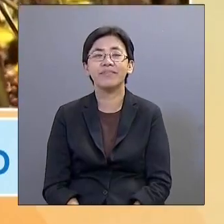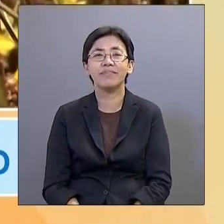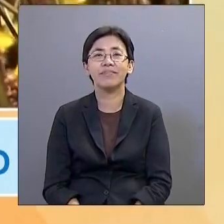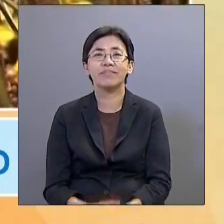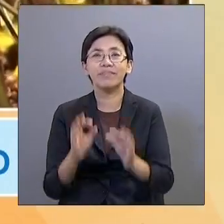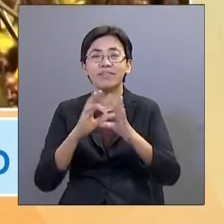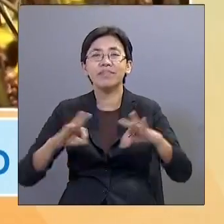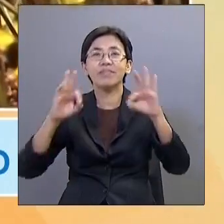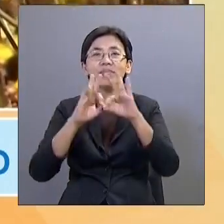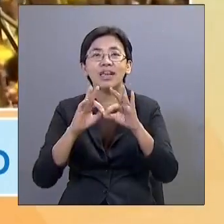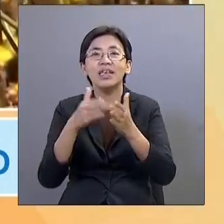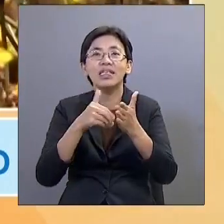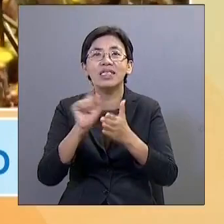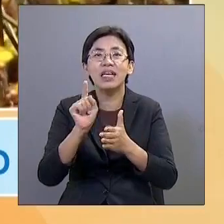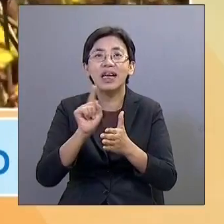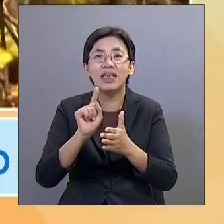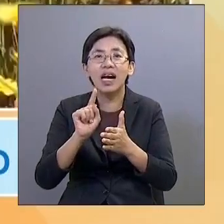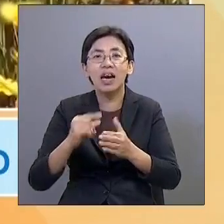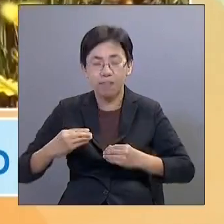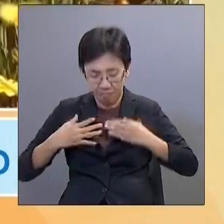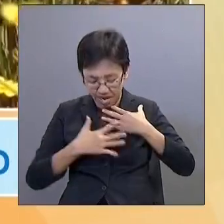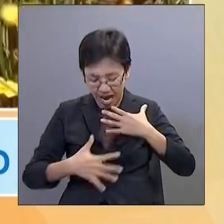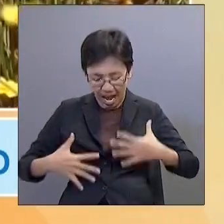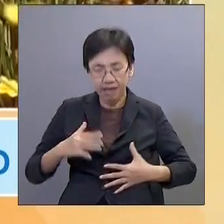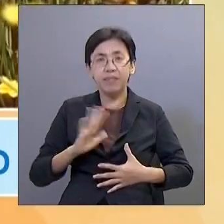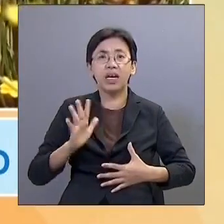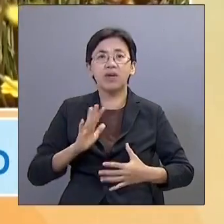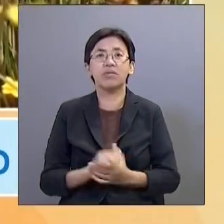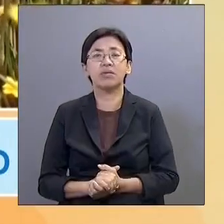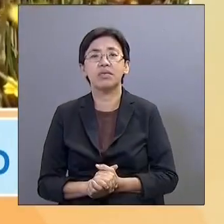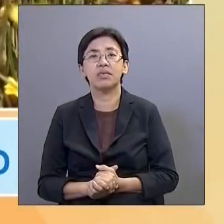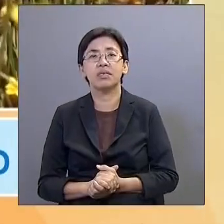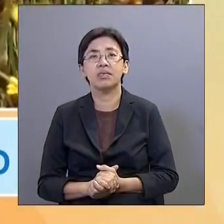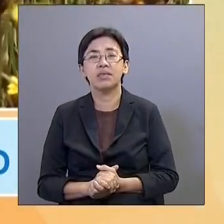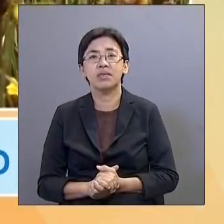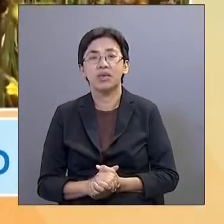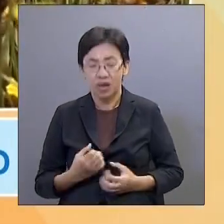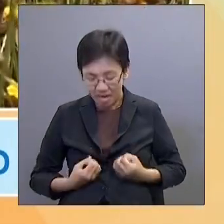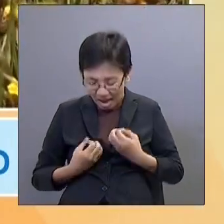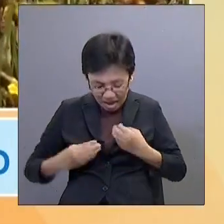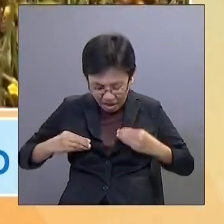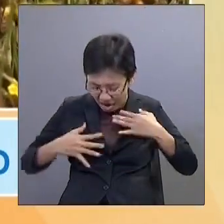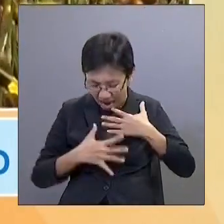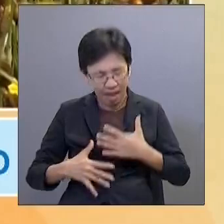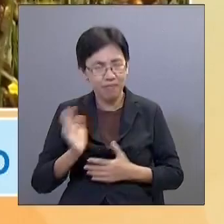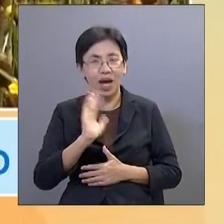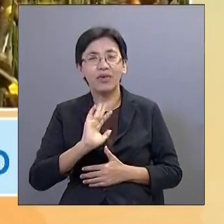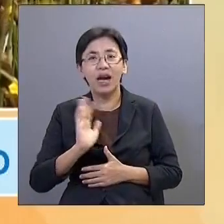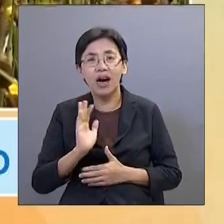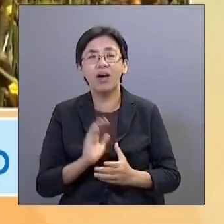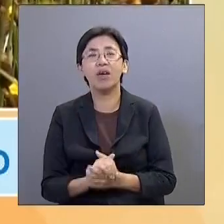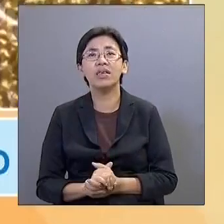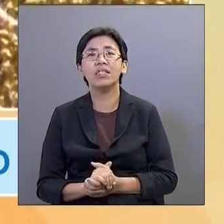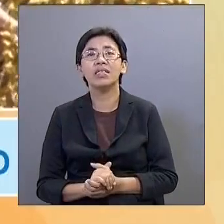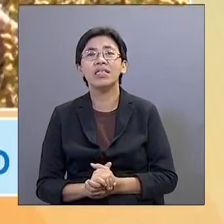ๆสำคัญไม่ว่าจะสีไหนอย่าเลือกแบบมีลาย ต้องแบบไม่ต้องมีไม่มีลายจุดปั๊กก็ดอทนู่นนี่นั่นห้าม ใช่ค่ะใช่ค่ะ ไม่งั้นเดี๋ยวเหมือนสีสะเ